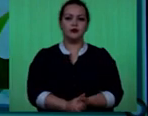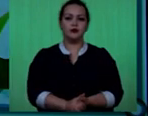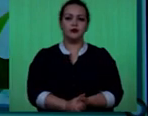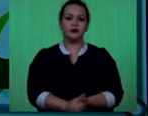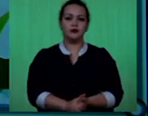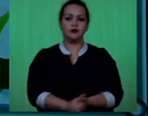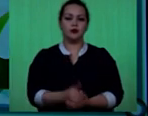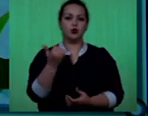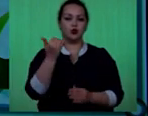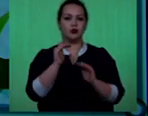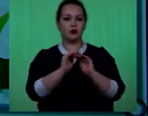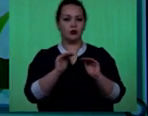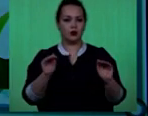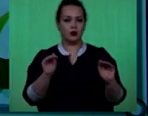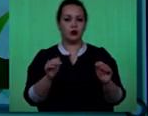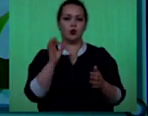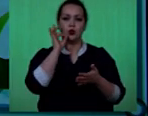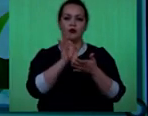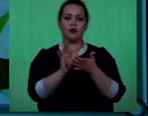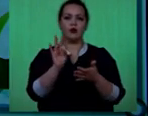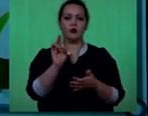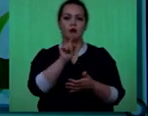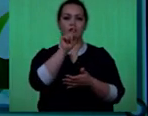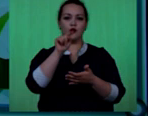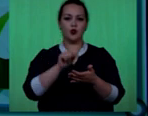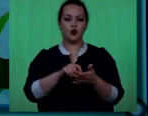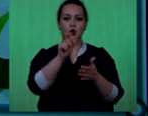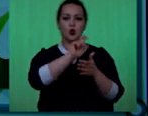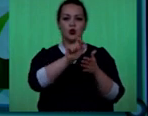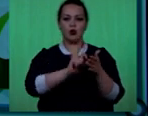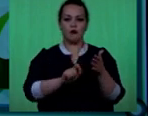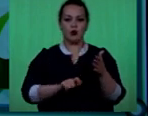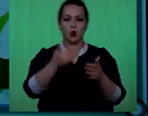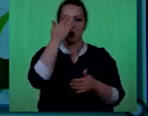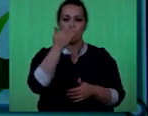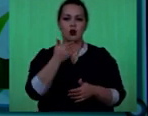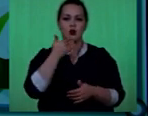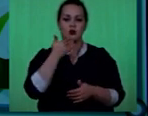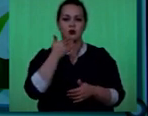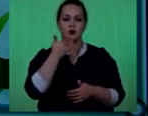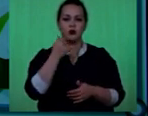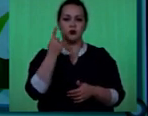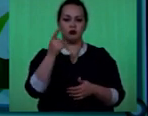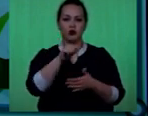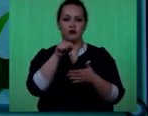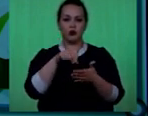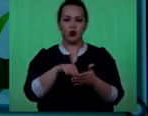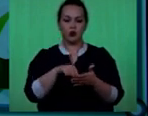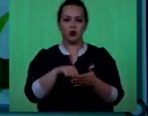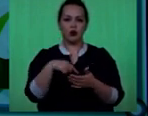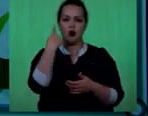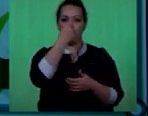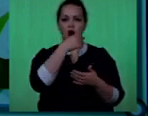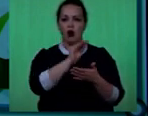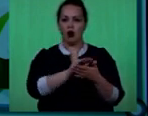сейчас ребята ответим на вопросы к стихотворению лето в первый вопрос автор